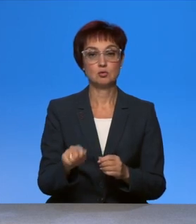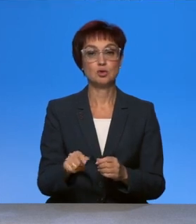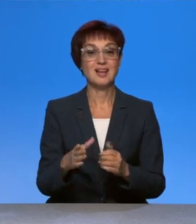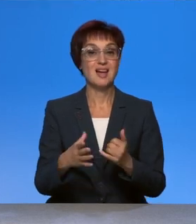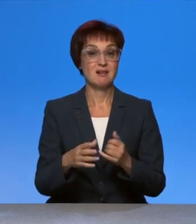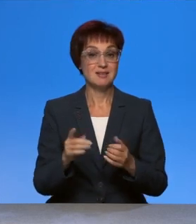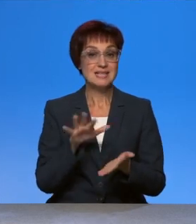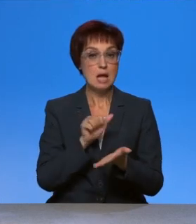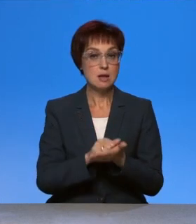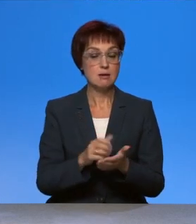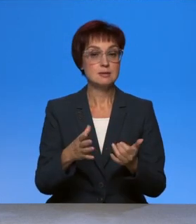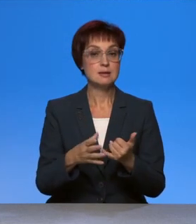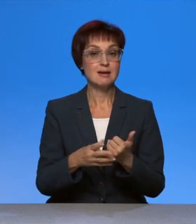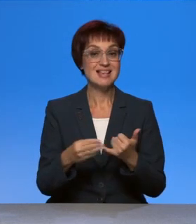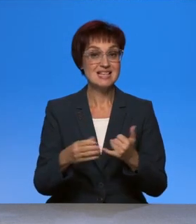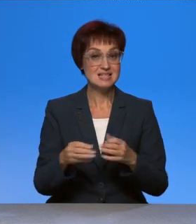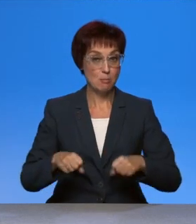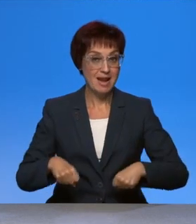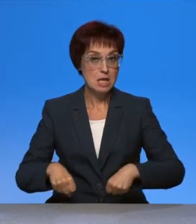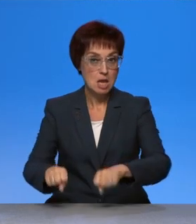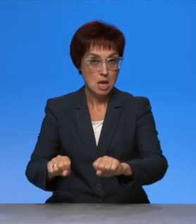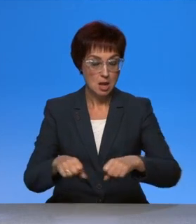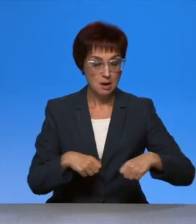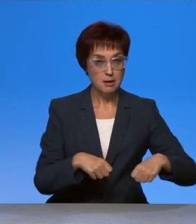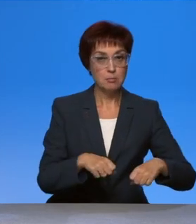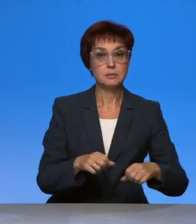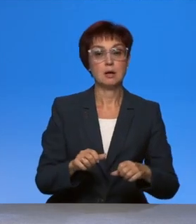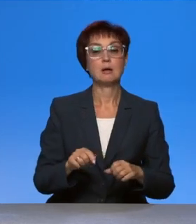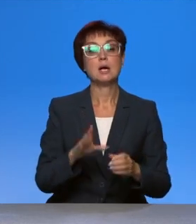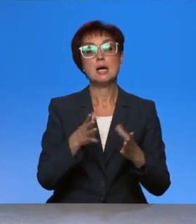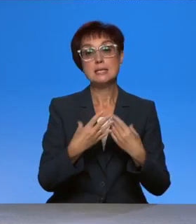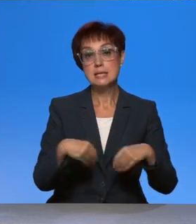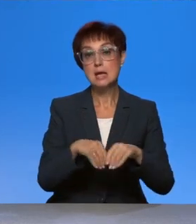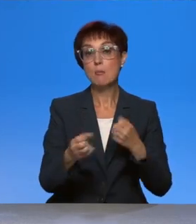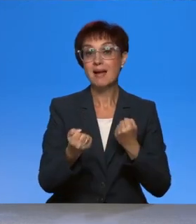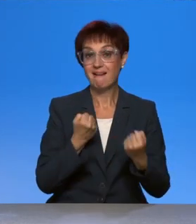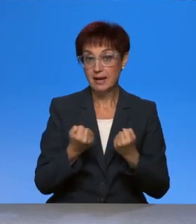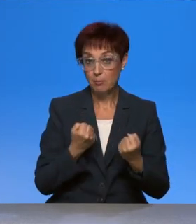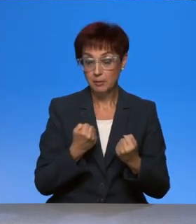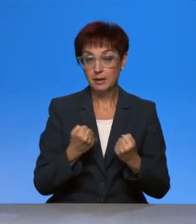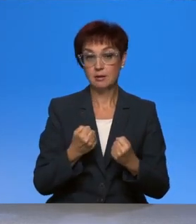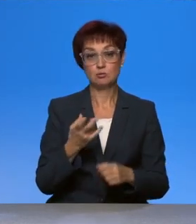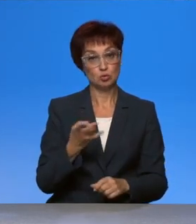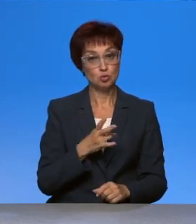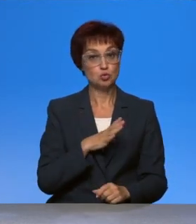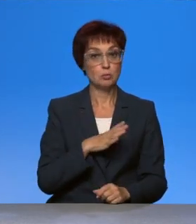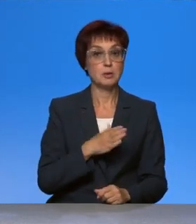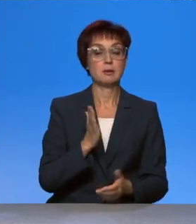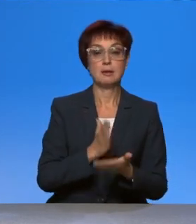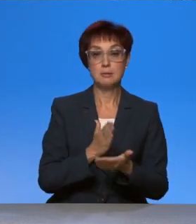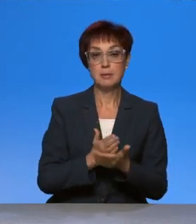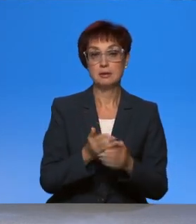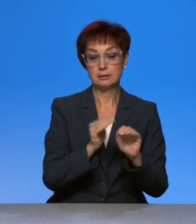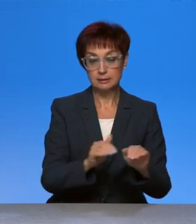достаточно крепкие семьи за счет того, что им необходимо было просто-напросто иметь по два мальчика, по две девочки,